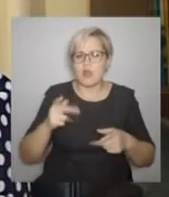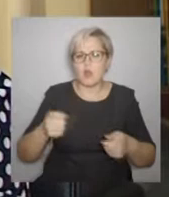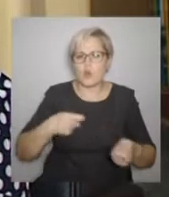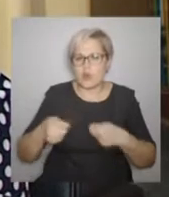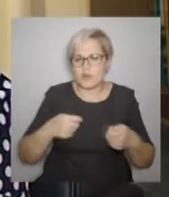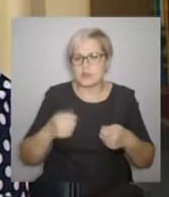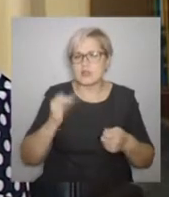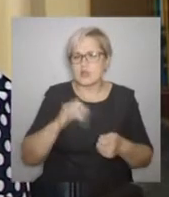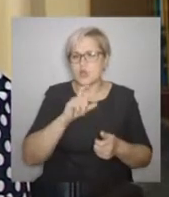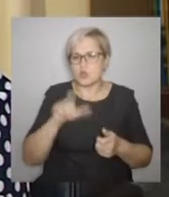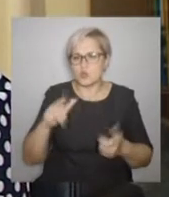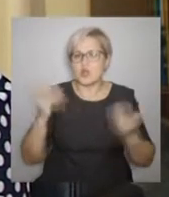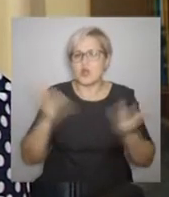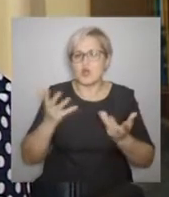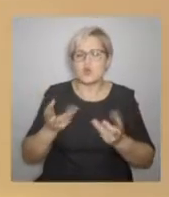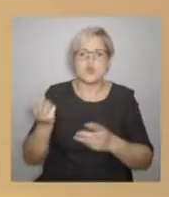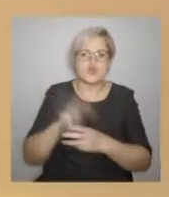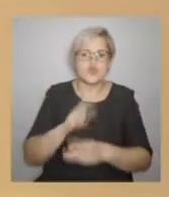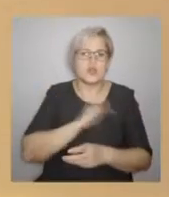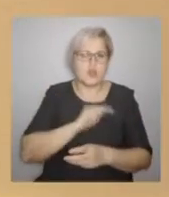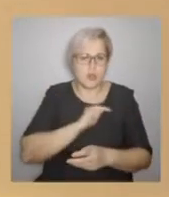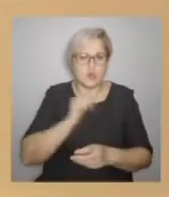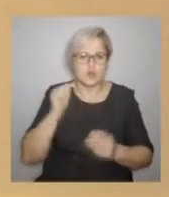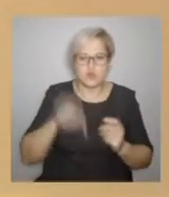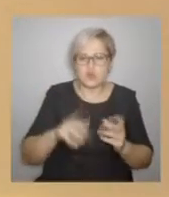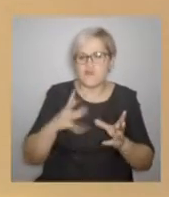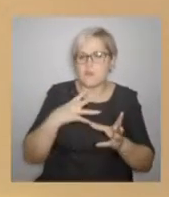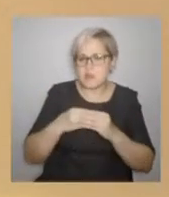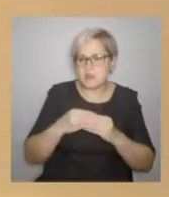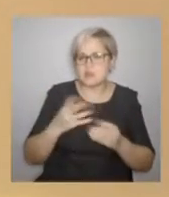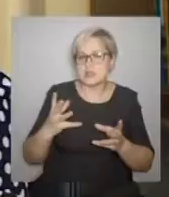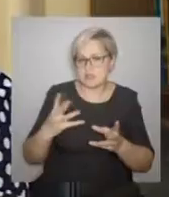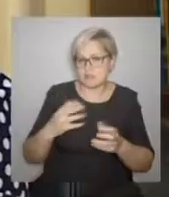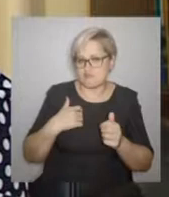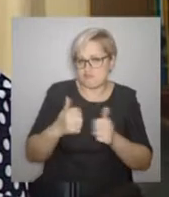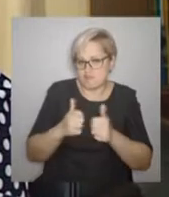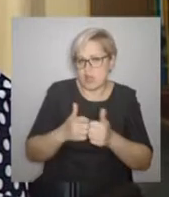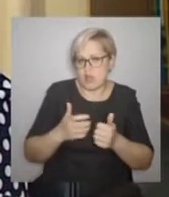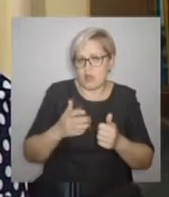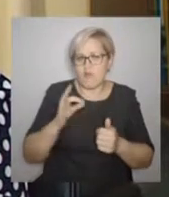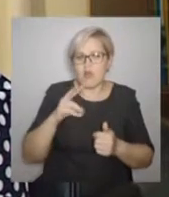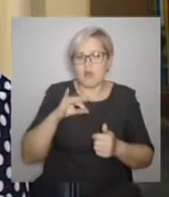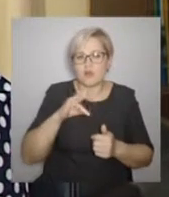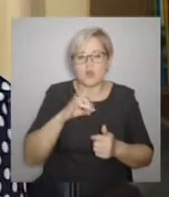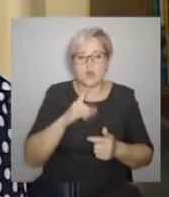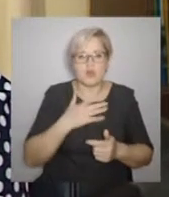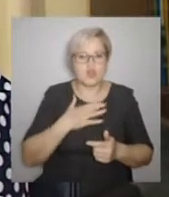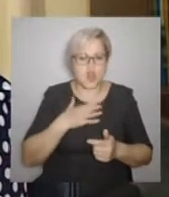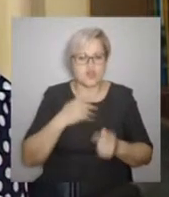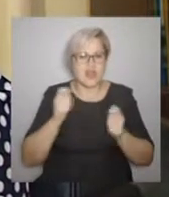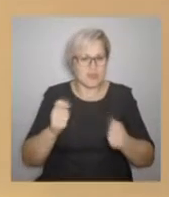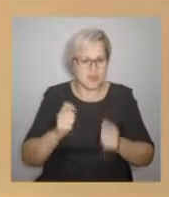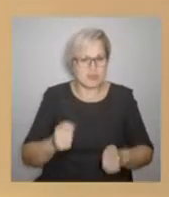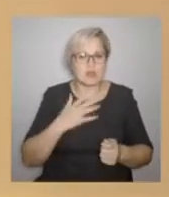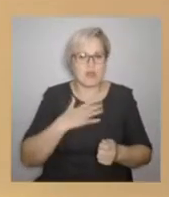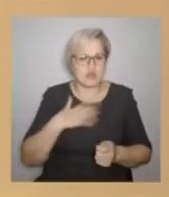творчества, специалисты, работающие со взрослой категорией населения, с родителями, деток к нам обращающимся за